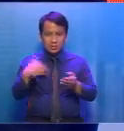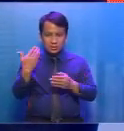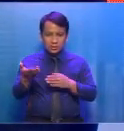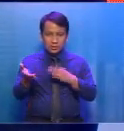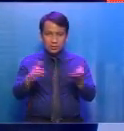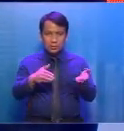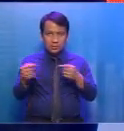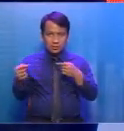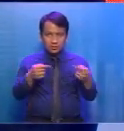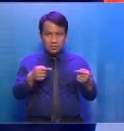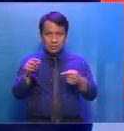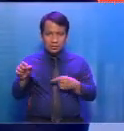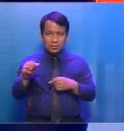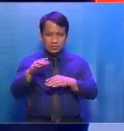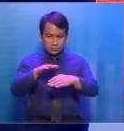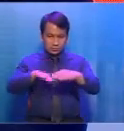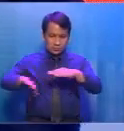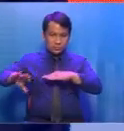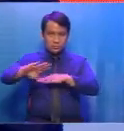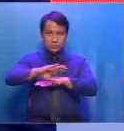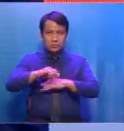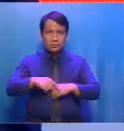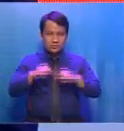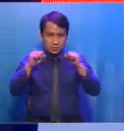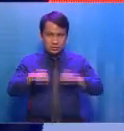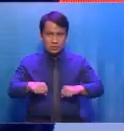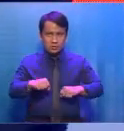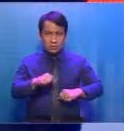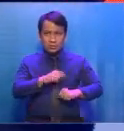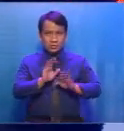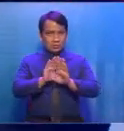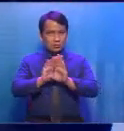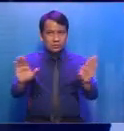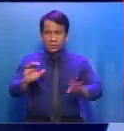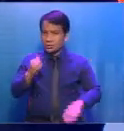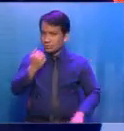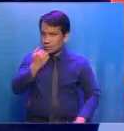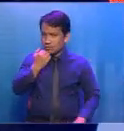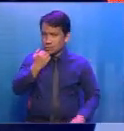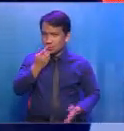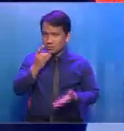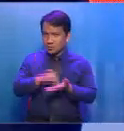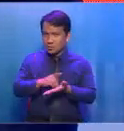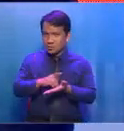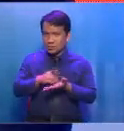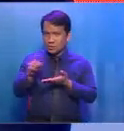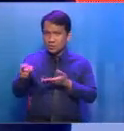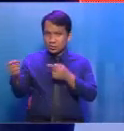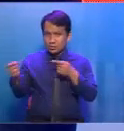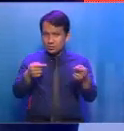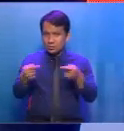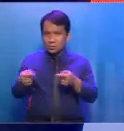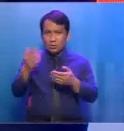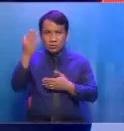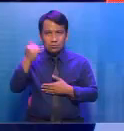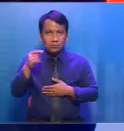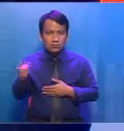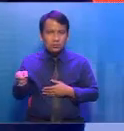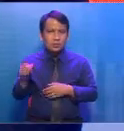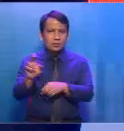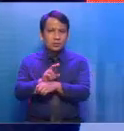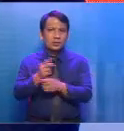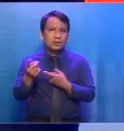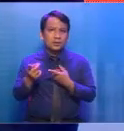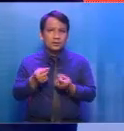sa inkwento sa Surigao del Sur. Pero nanindigan ng militar na wala ang mali sa pagdokumento sa resulta ng inkwento dahil ginagawa